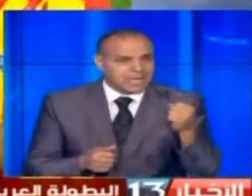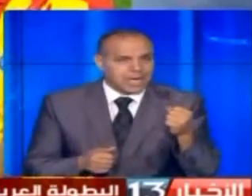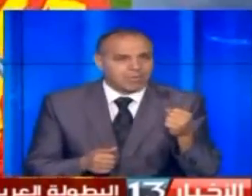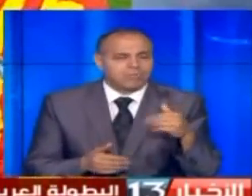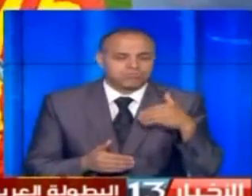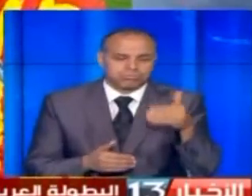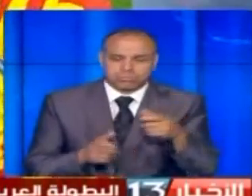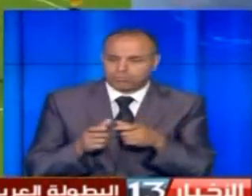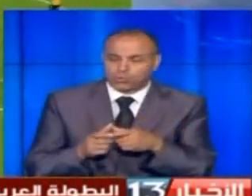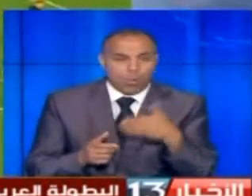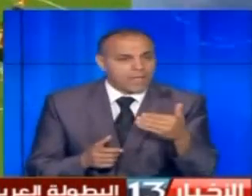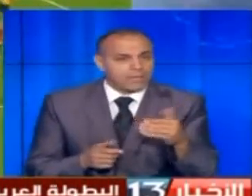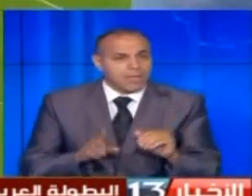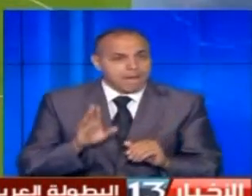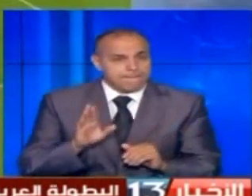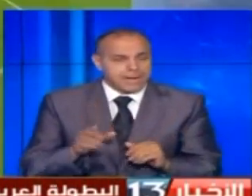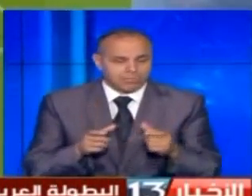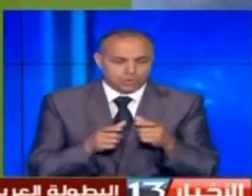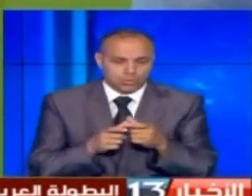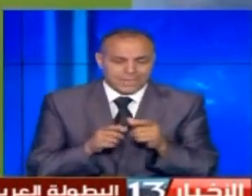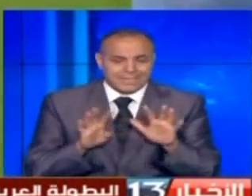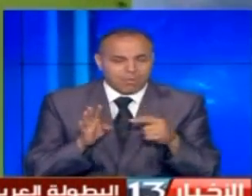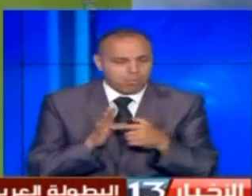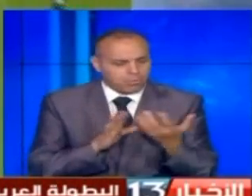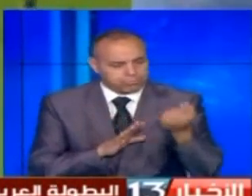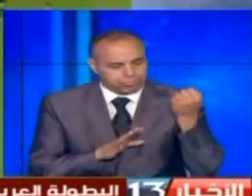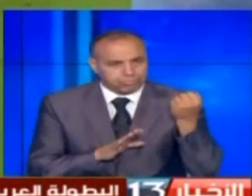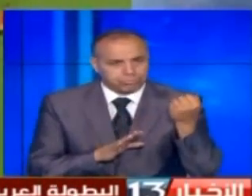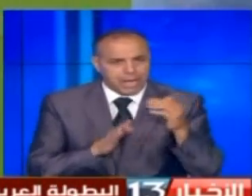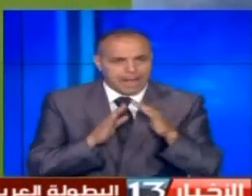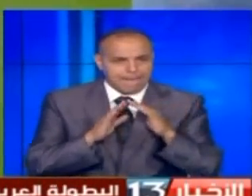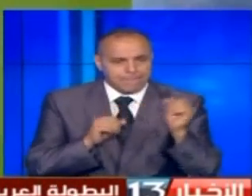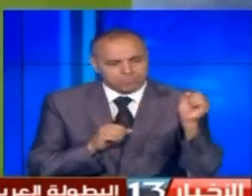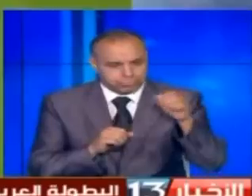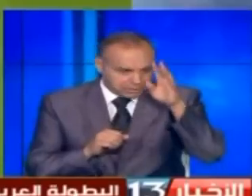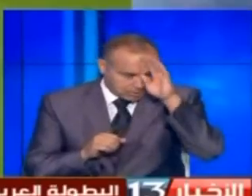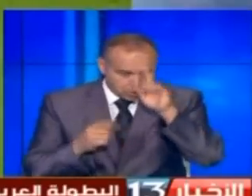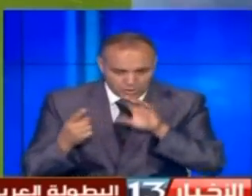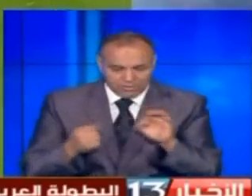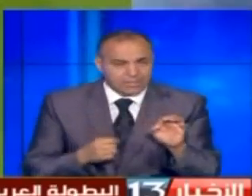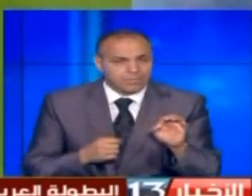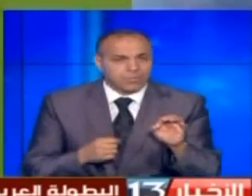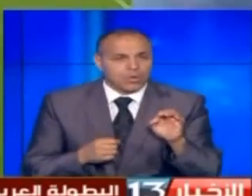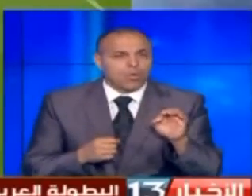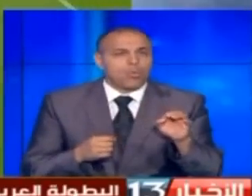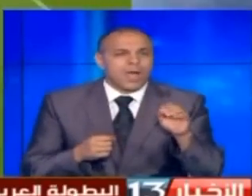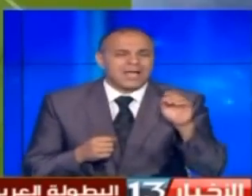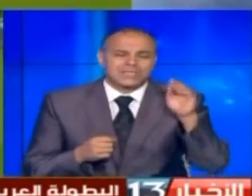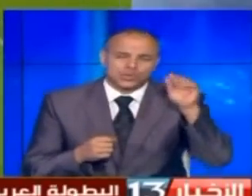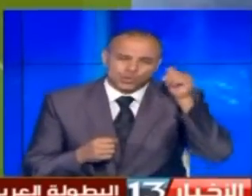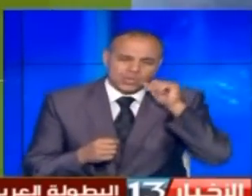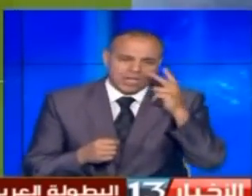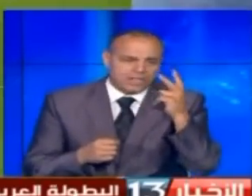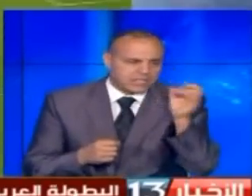تخطي دور المجموعات، يتسيد مجموعته بتسع نقاط إثر فوز على نفط الوسط العراقي بهدف دون رد، والمريخ السوداني